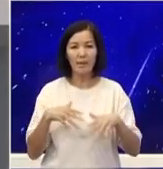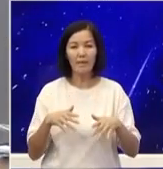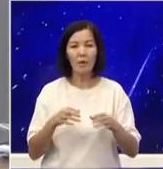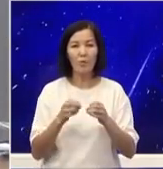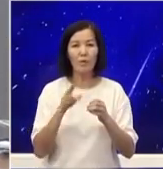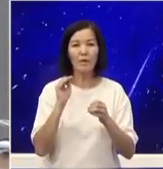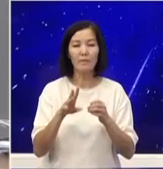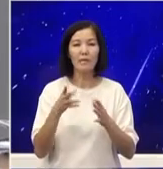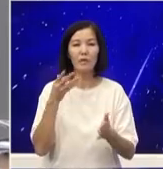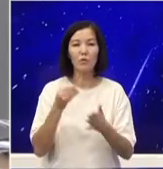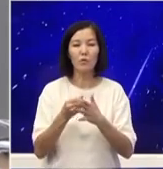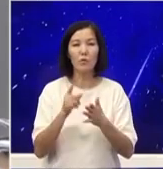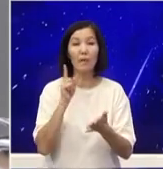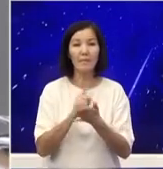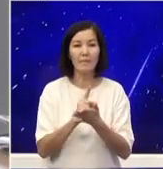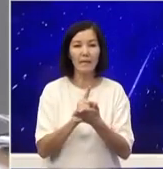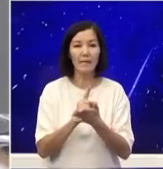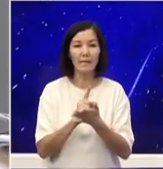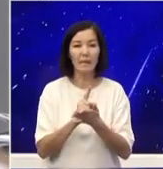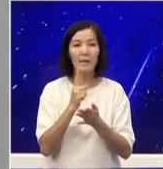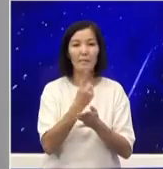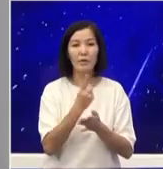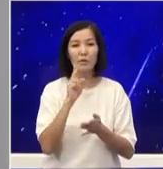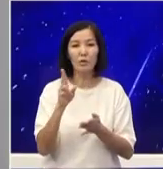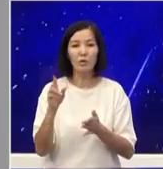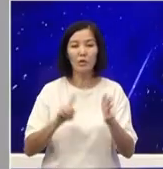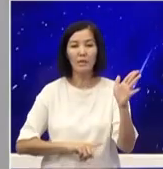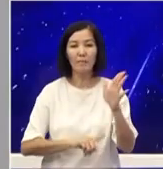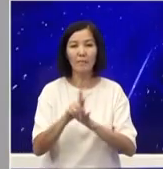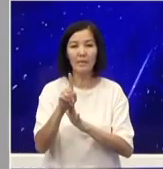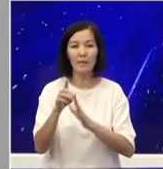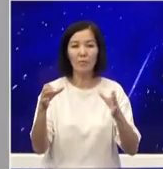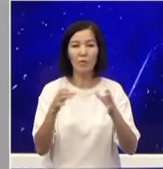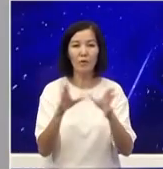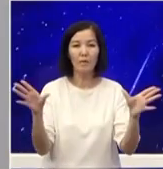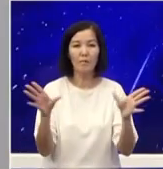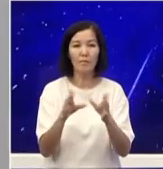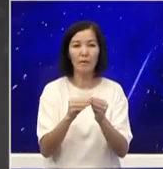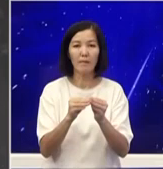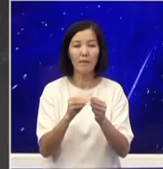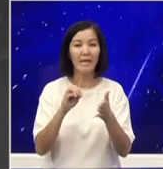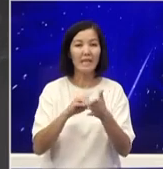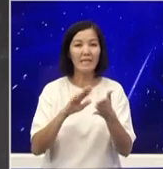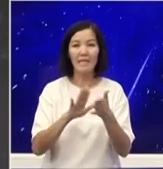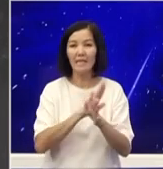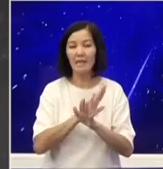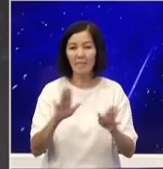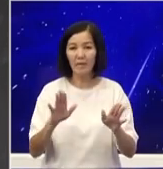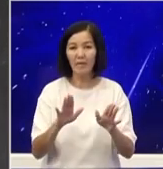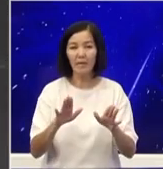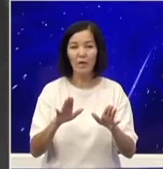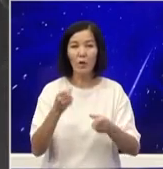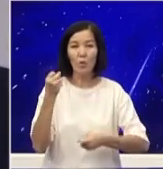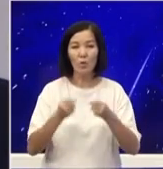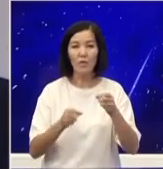заңдастырғаны дұрыс дейді тәртіп сақшылары. Олар бірінші қыркүйектен бастап мүдделі органдармен бірлесіп, тиісті тіркелмеген көліктерді анықтауға